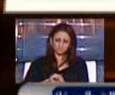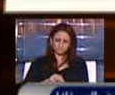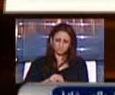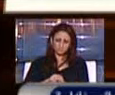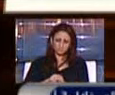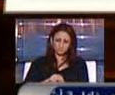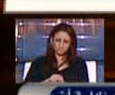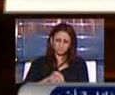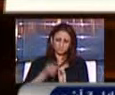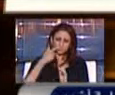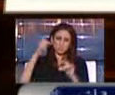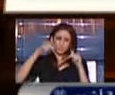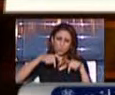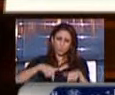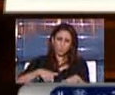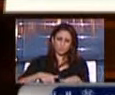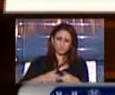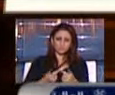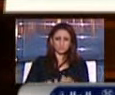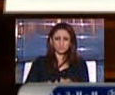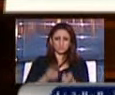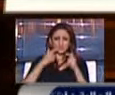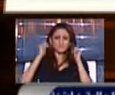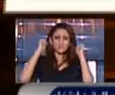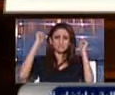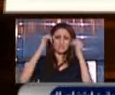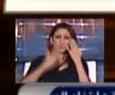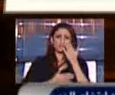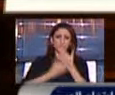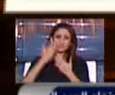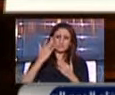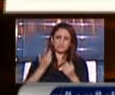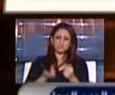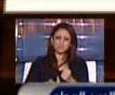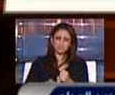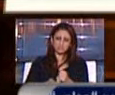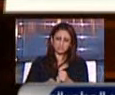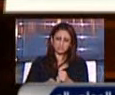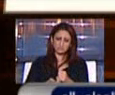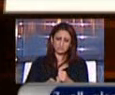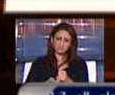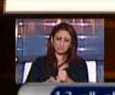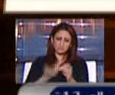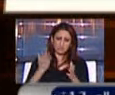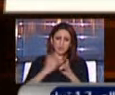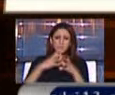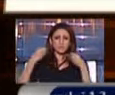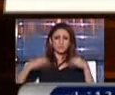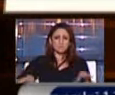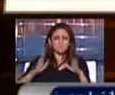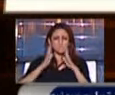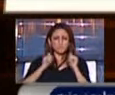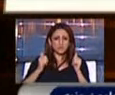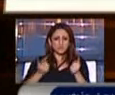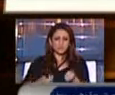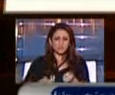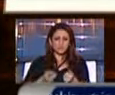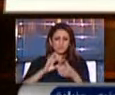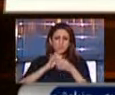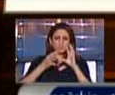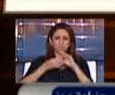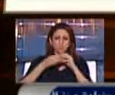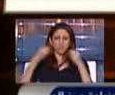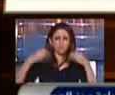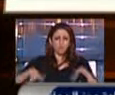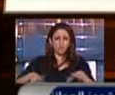وبالدستور اجمالا، ونحن في ثوره جديده ضد من يريد ان يعني يهدم مصر ويطيح للمؤسسات